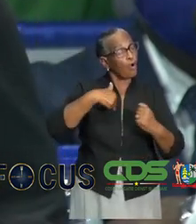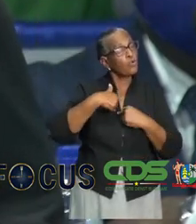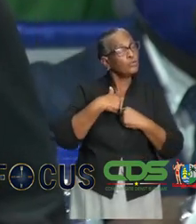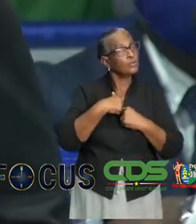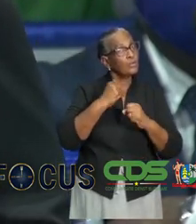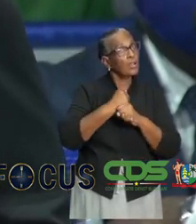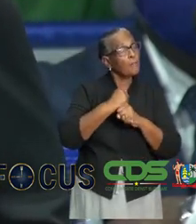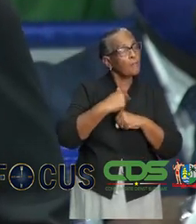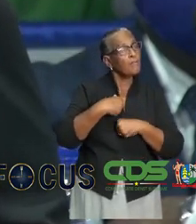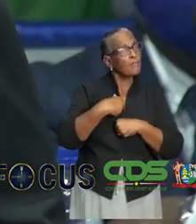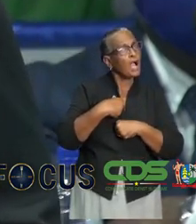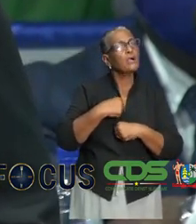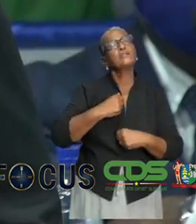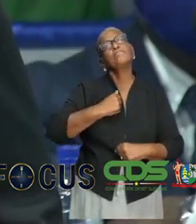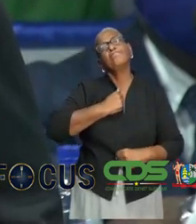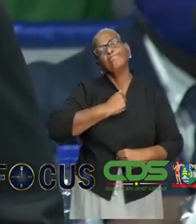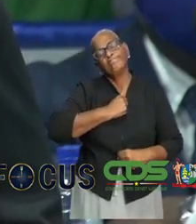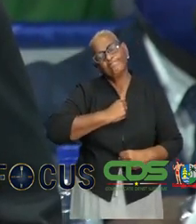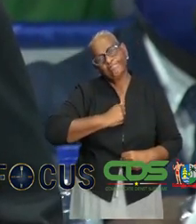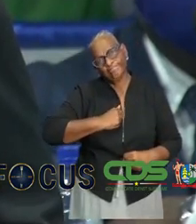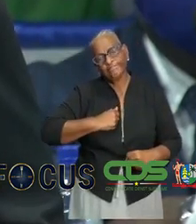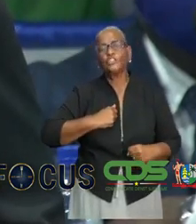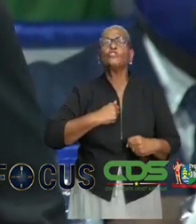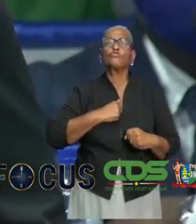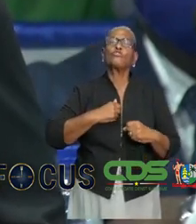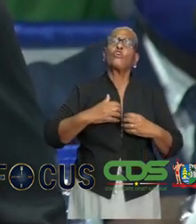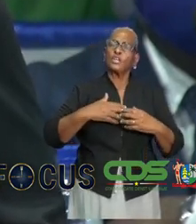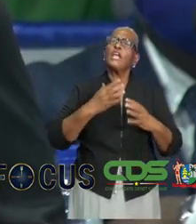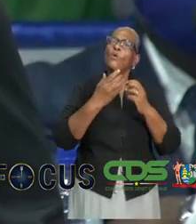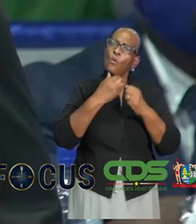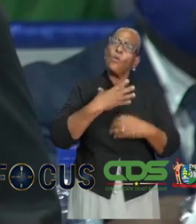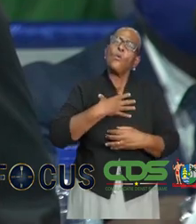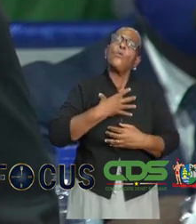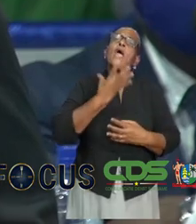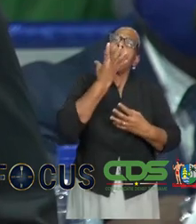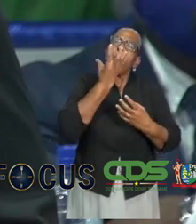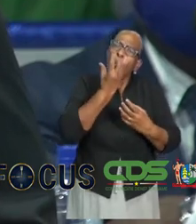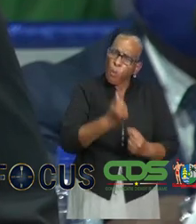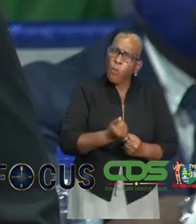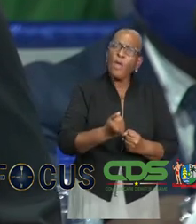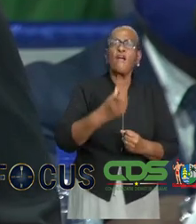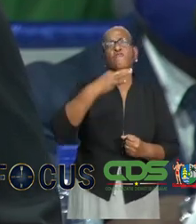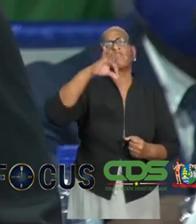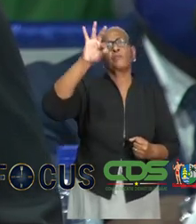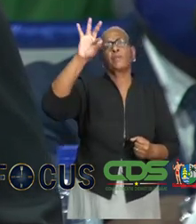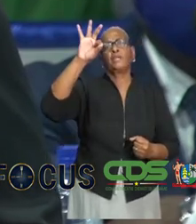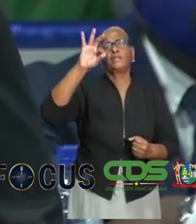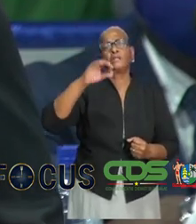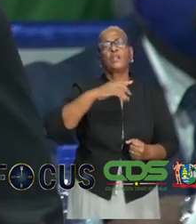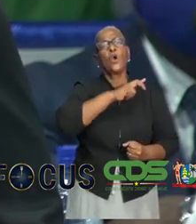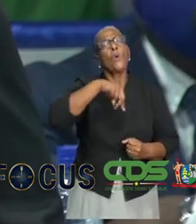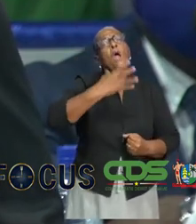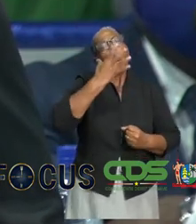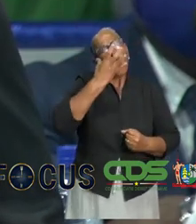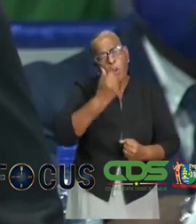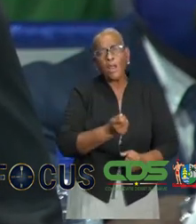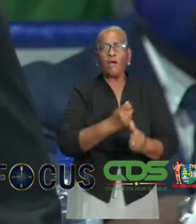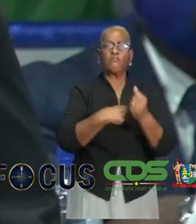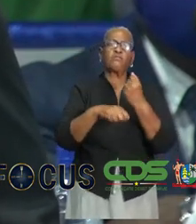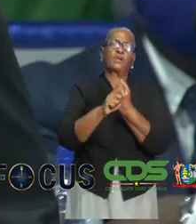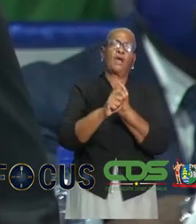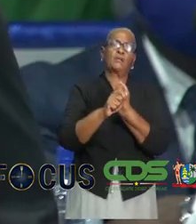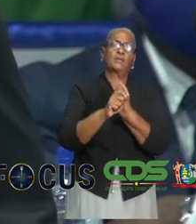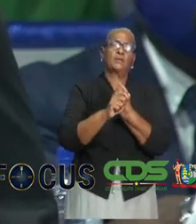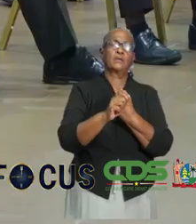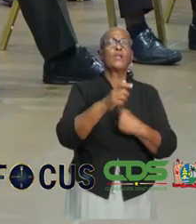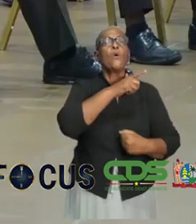ons dan de ruimte om die te corrigeren. Ook wij willen liever vandaag dan morgen